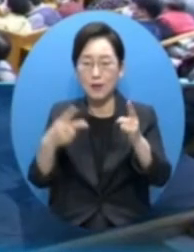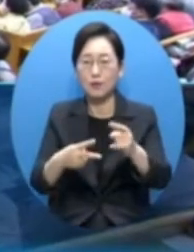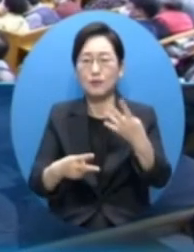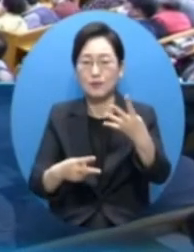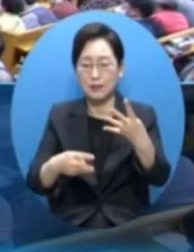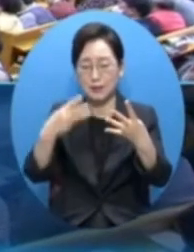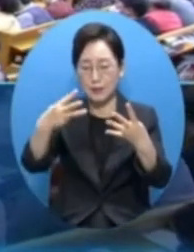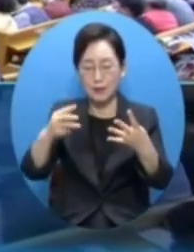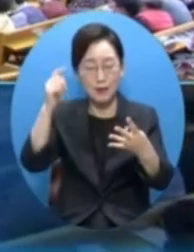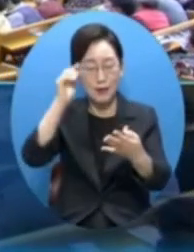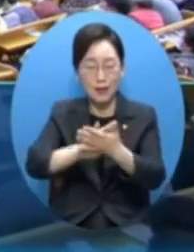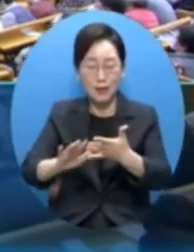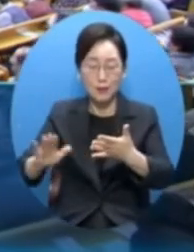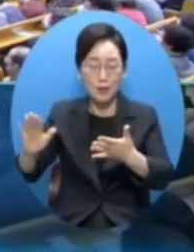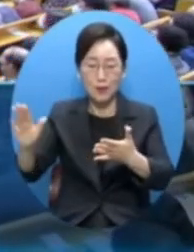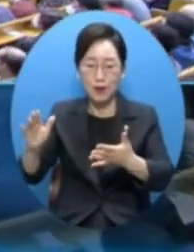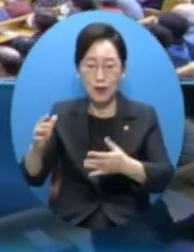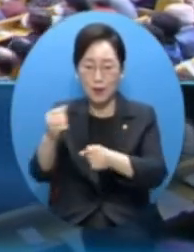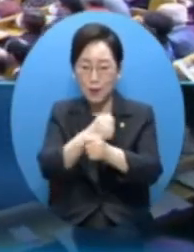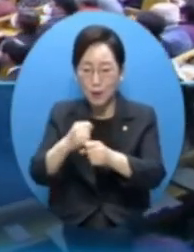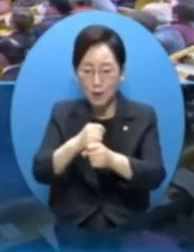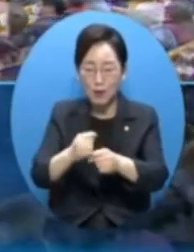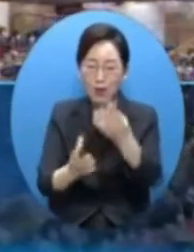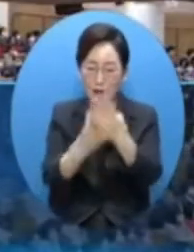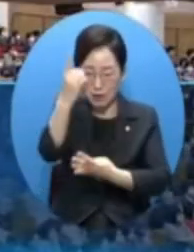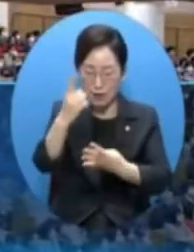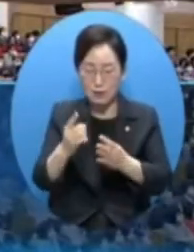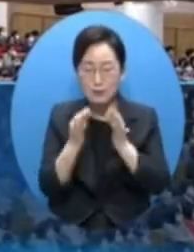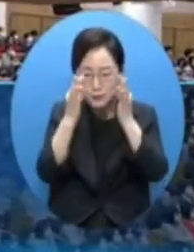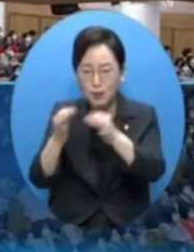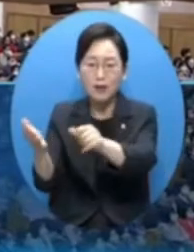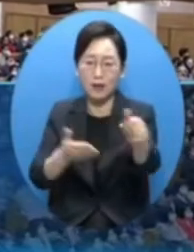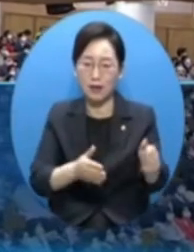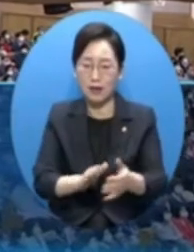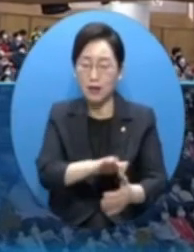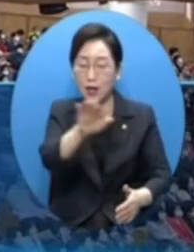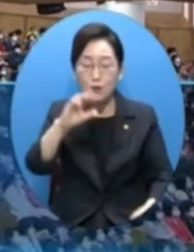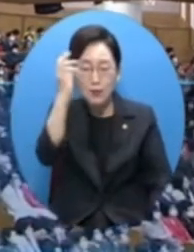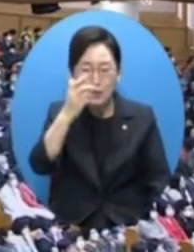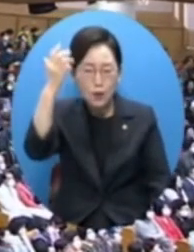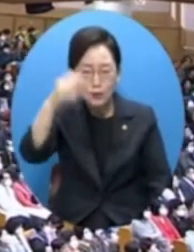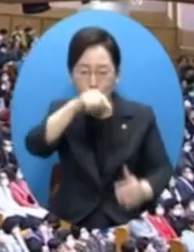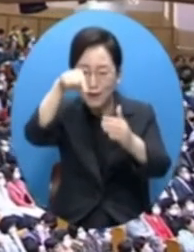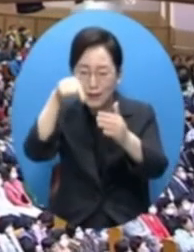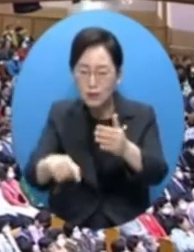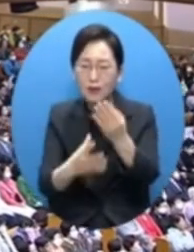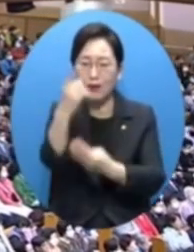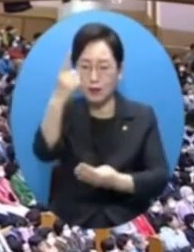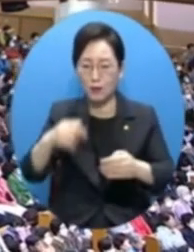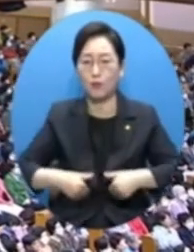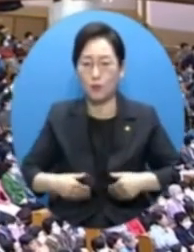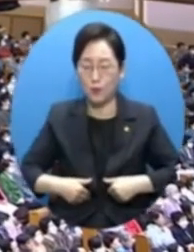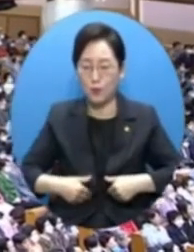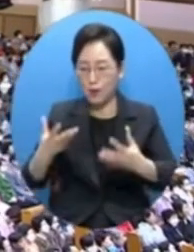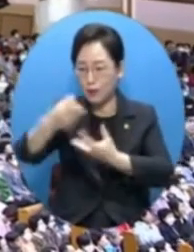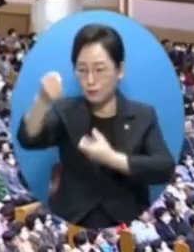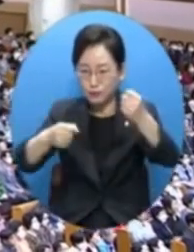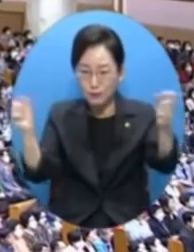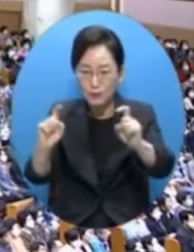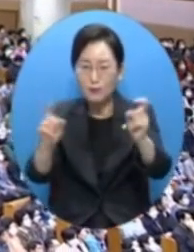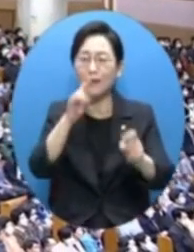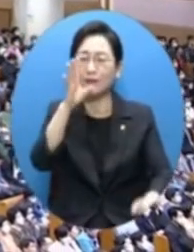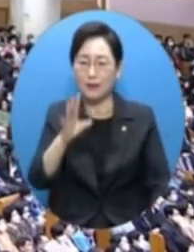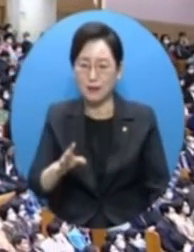말씀합니다. 평안에 매는 줄로 성령이 하나 되게 하신 것을 힘써 지키라. 우리가 성인에서 하나가 되어야 됩니다. 어떤 경우에도 분열과 다툼은 안